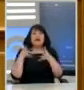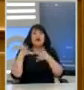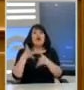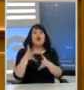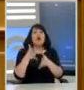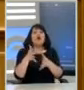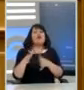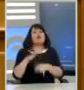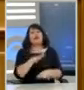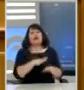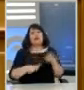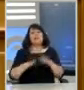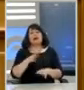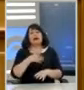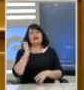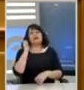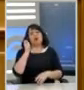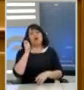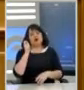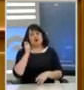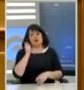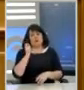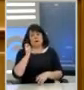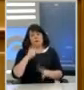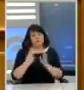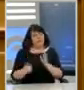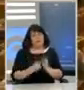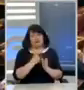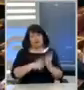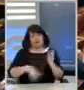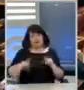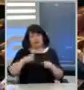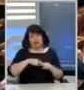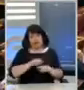που γνώρισε ποτέ η χώρα.